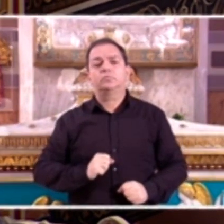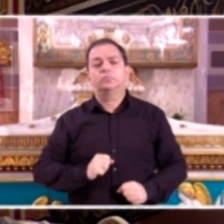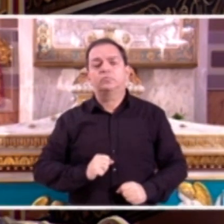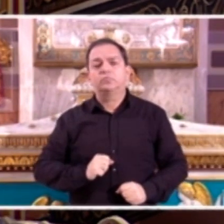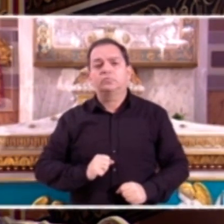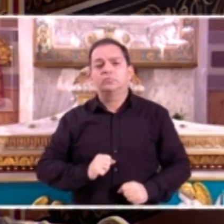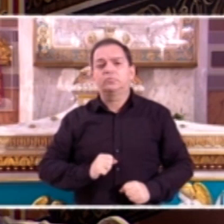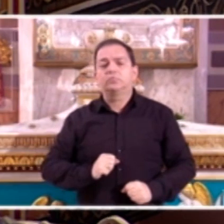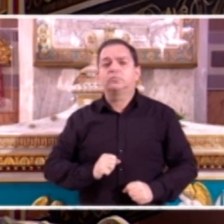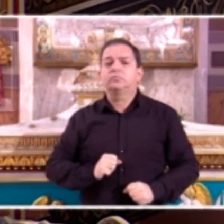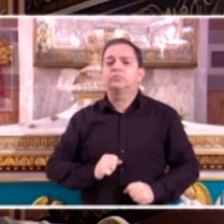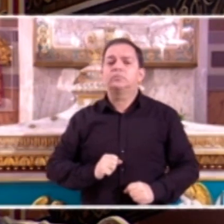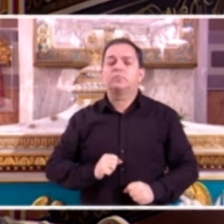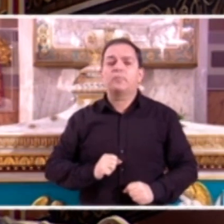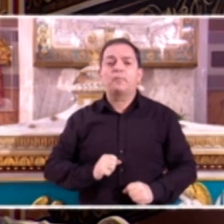αυτόν.